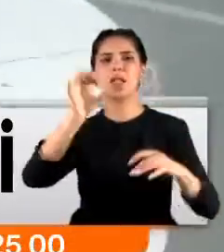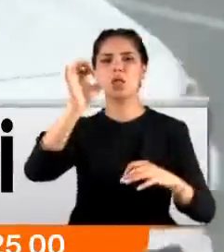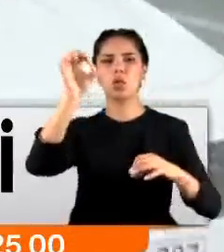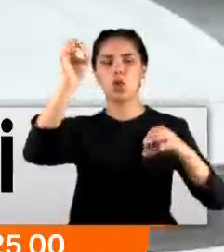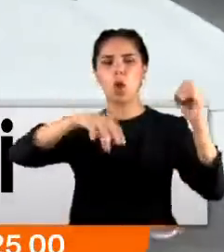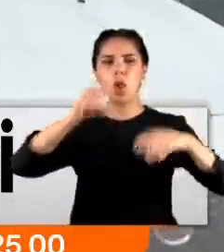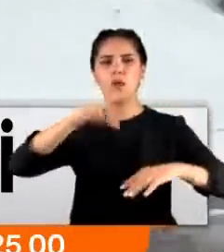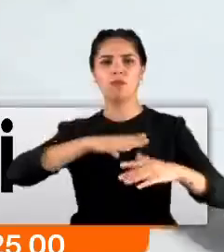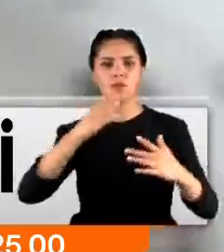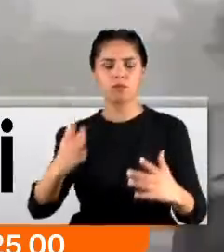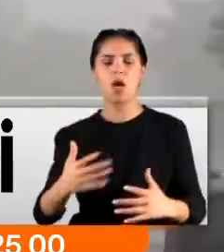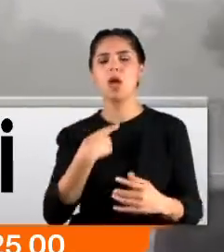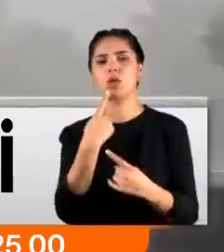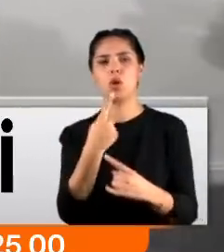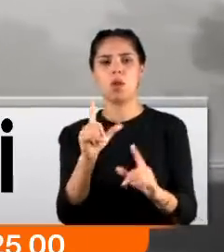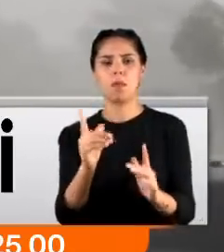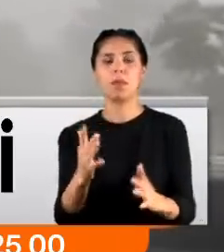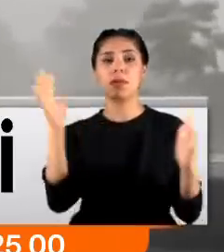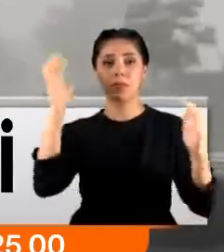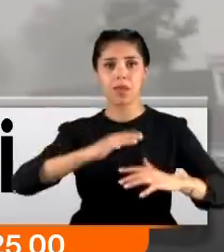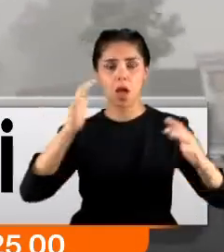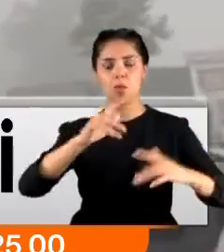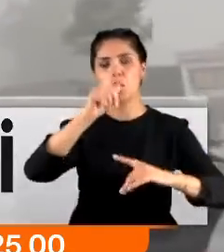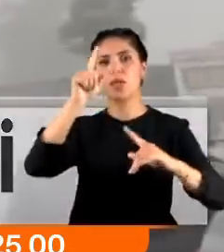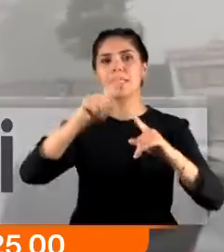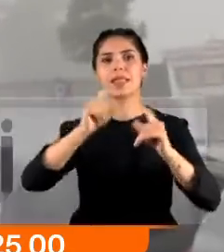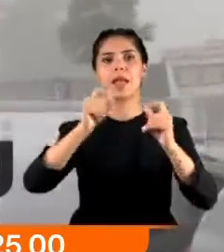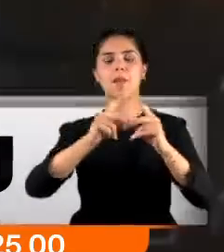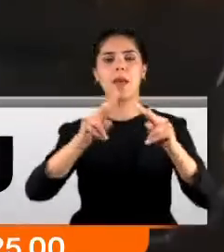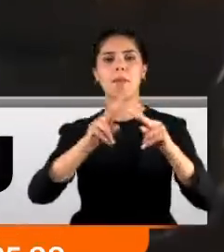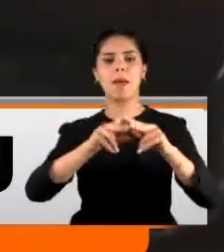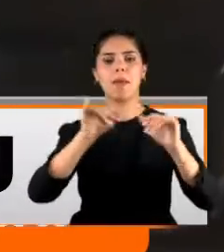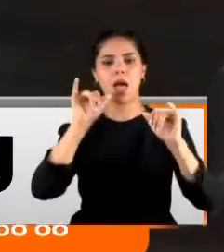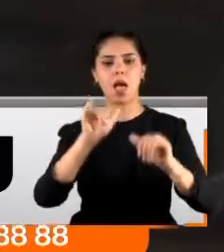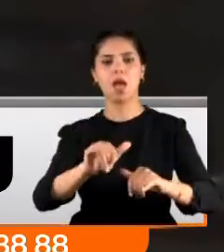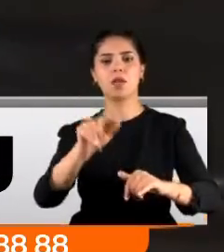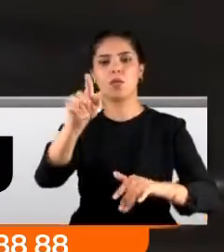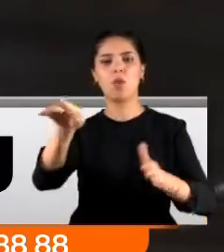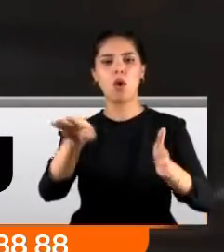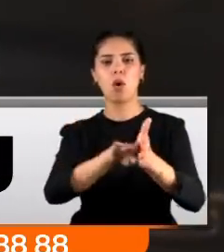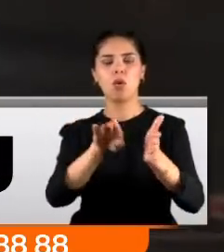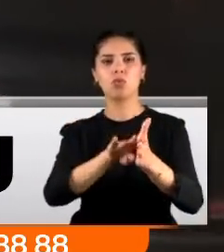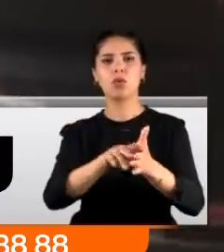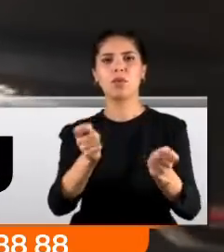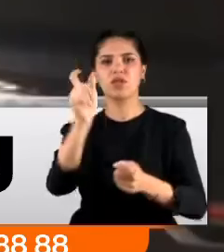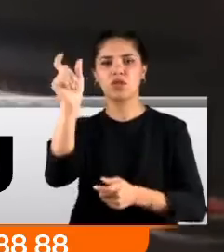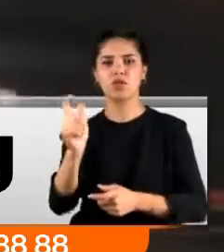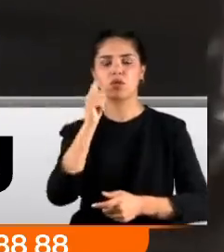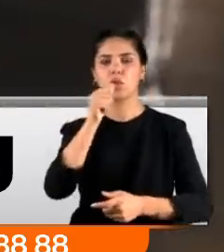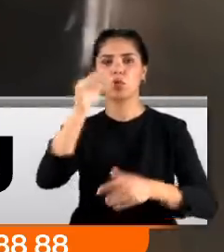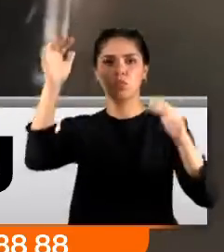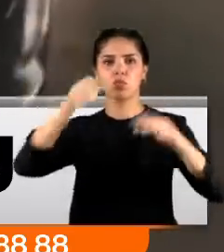da etkili olduğunu belirtelim. Yoğun yağış Türkiye Büyük Millet Meclisi'ni de vurdu. Personel otoparkının tavanı su almaya